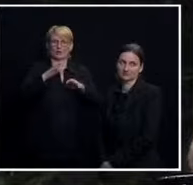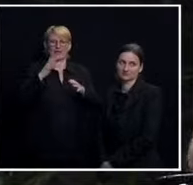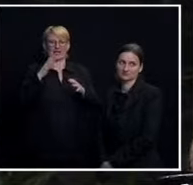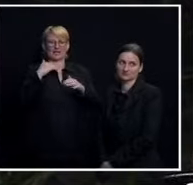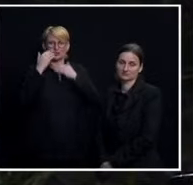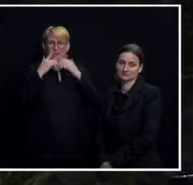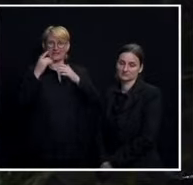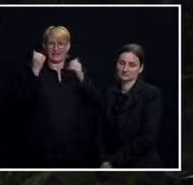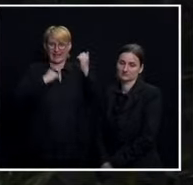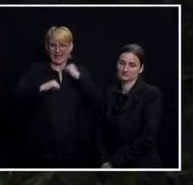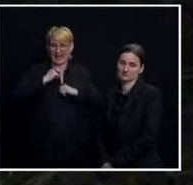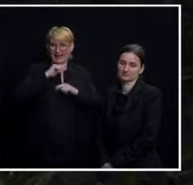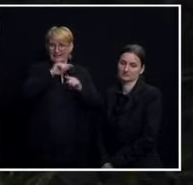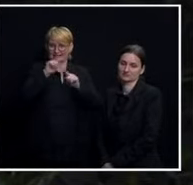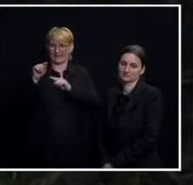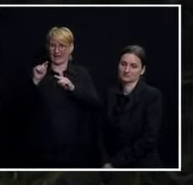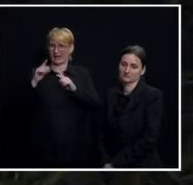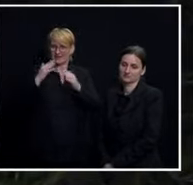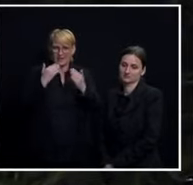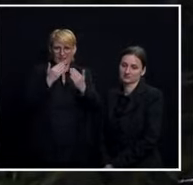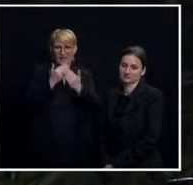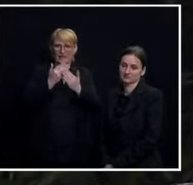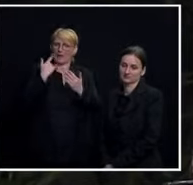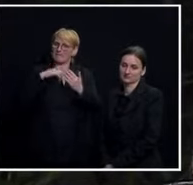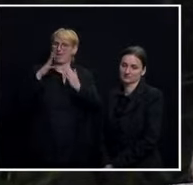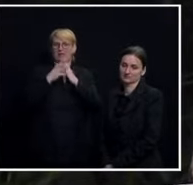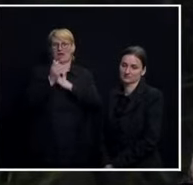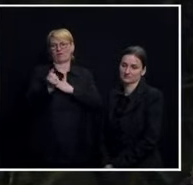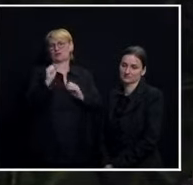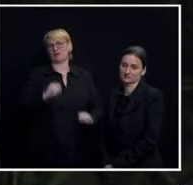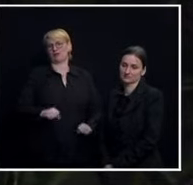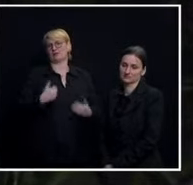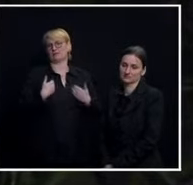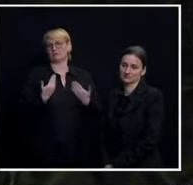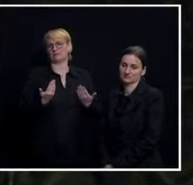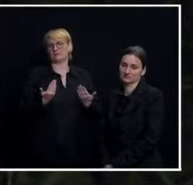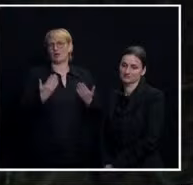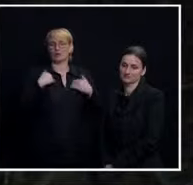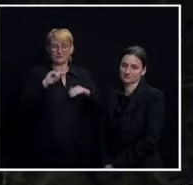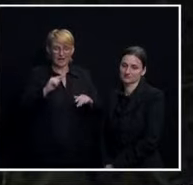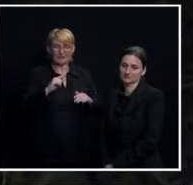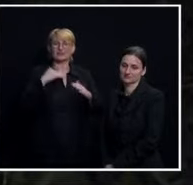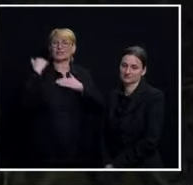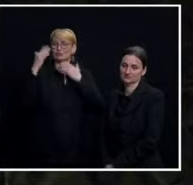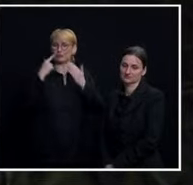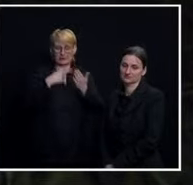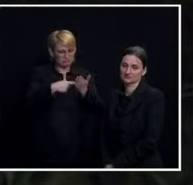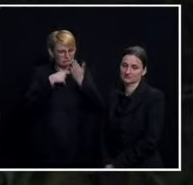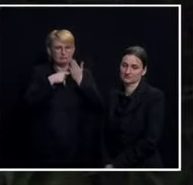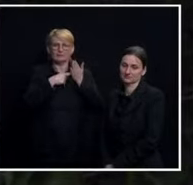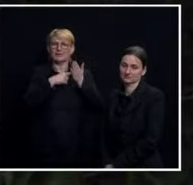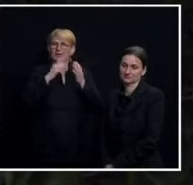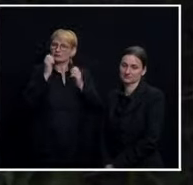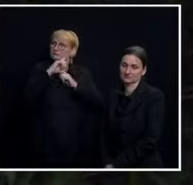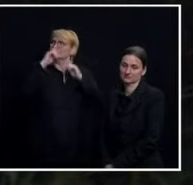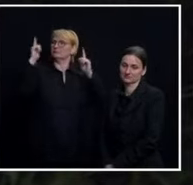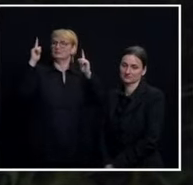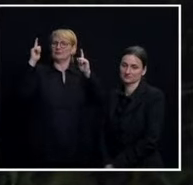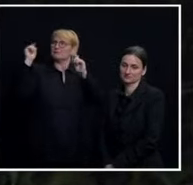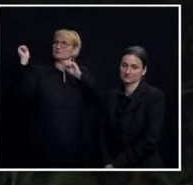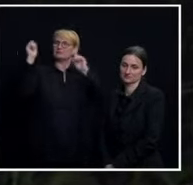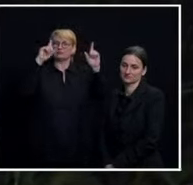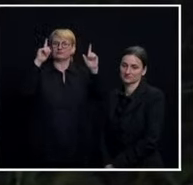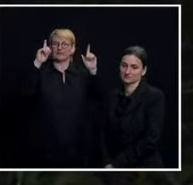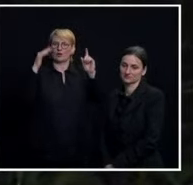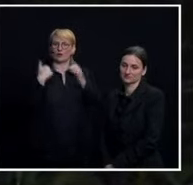haben, annähern, dann wird sie für uns nachvollziehbar und dann wird sie für uns sichtbar. Und ich glaube, der Königsweg für